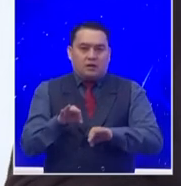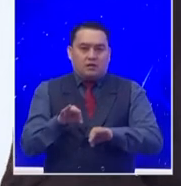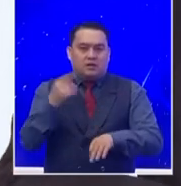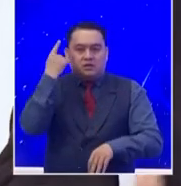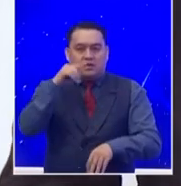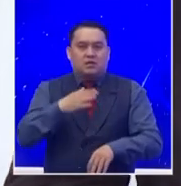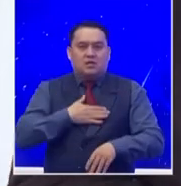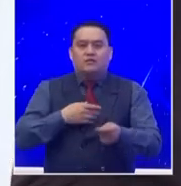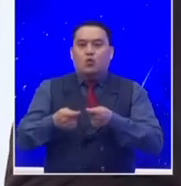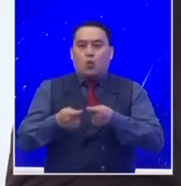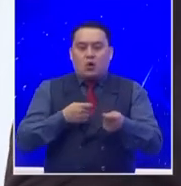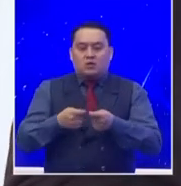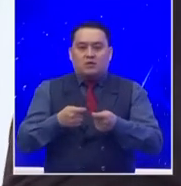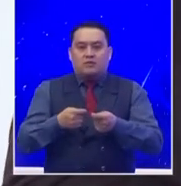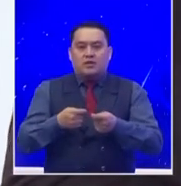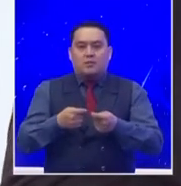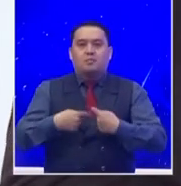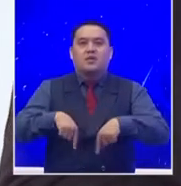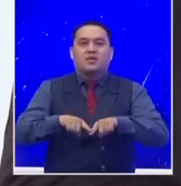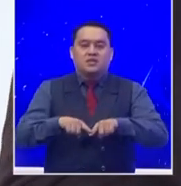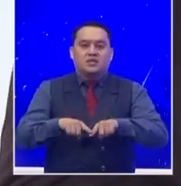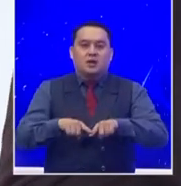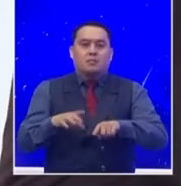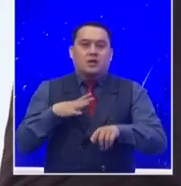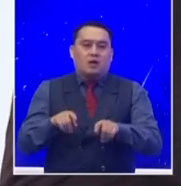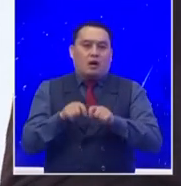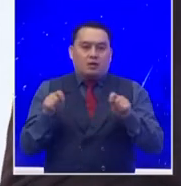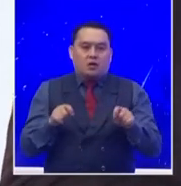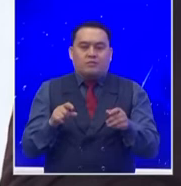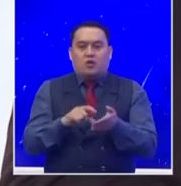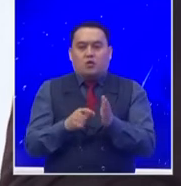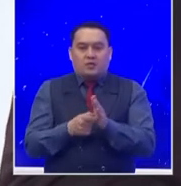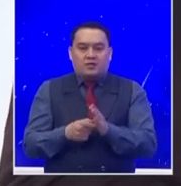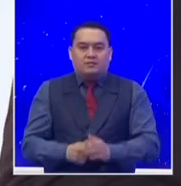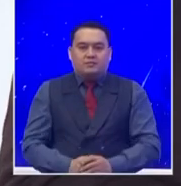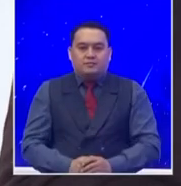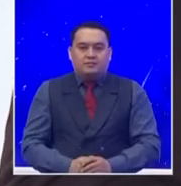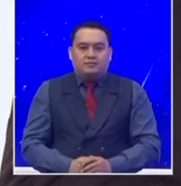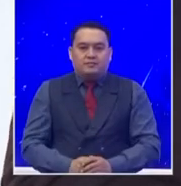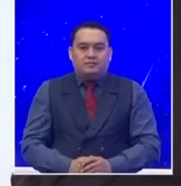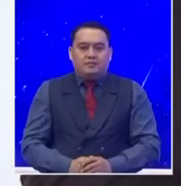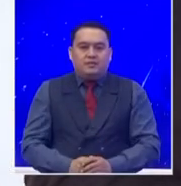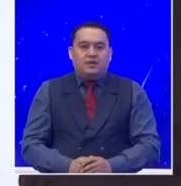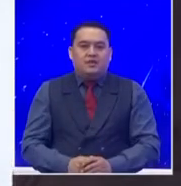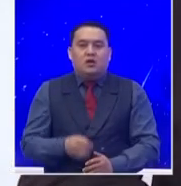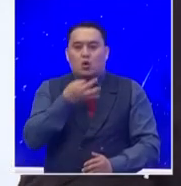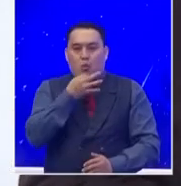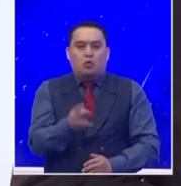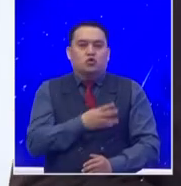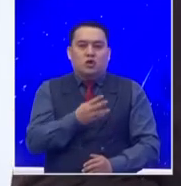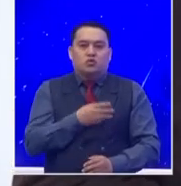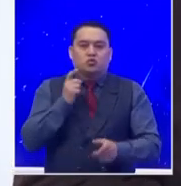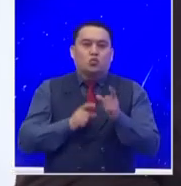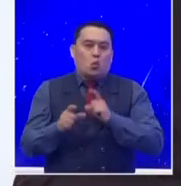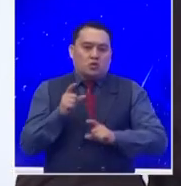инициативе нашего руководства вуза и палаты предпринимателей был открыт проектный офис палаты предпринимателей «Атамикен», где любой желающий